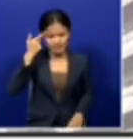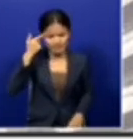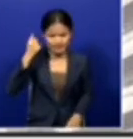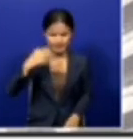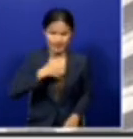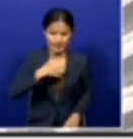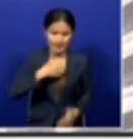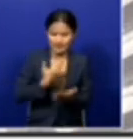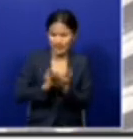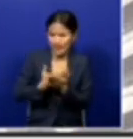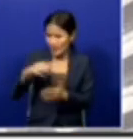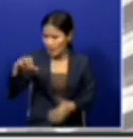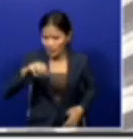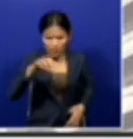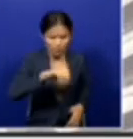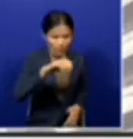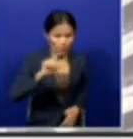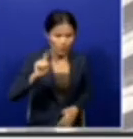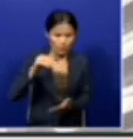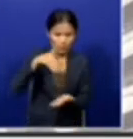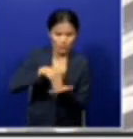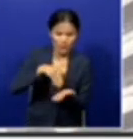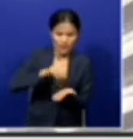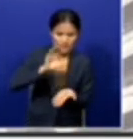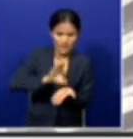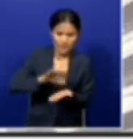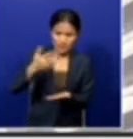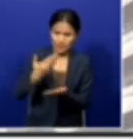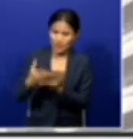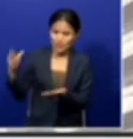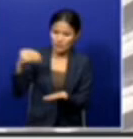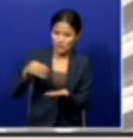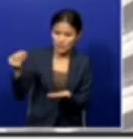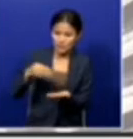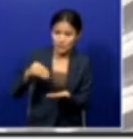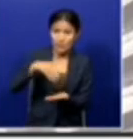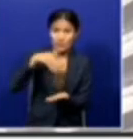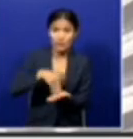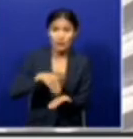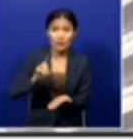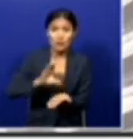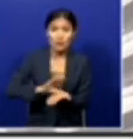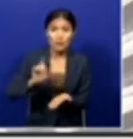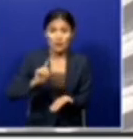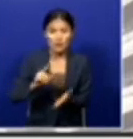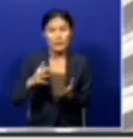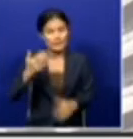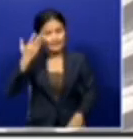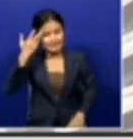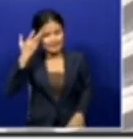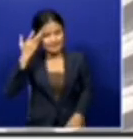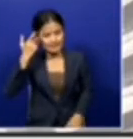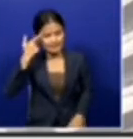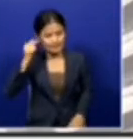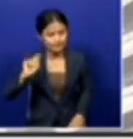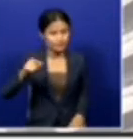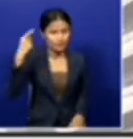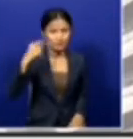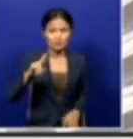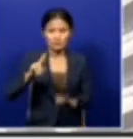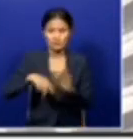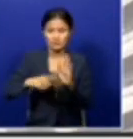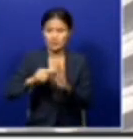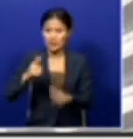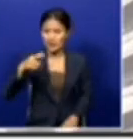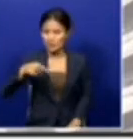เงินที่ไหนมาให้งบกลางถึงได้มีการจัดทำร่างพระราชบัญญัติโอนงบประมาณในครั้